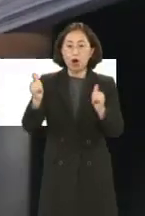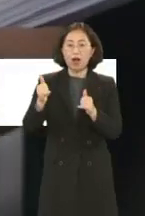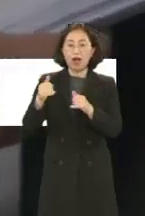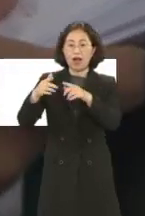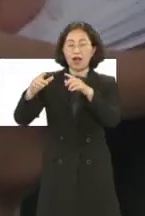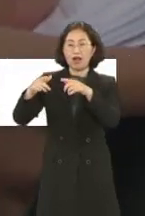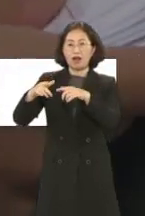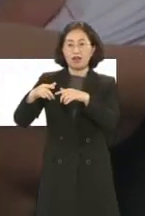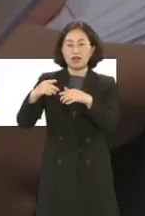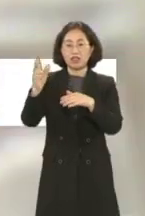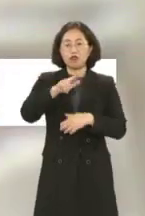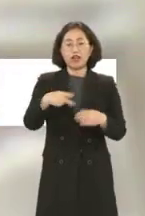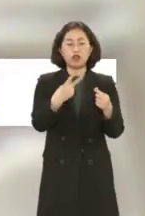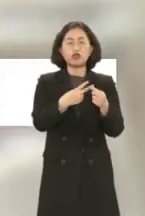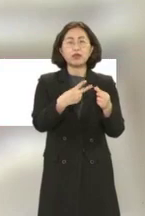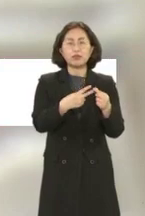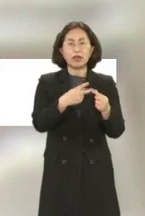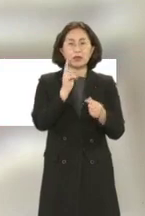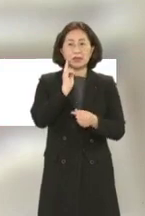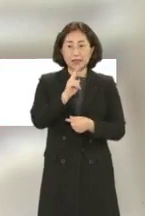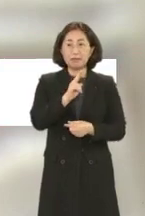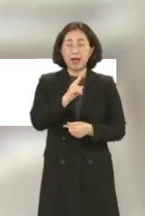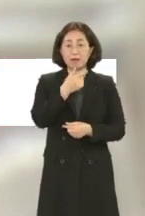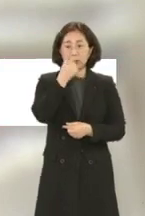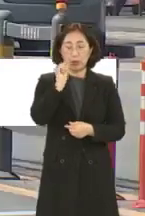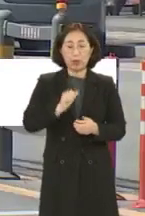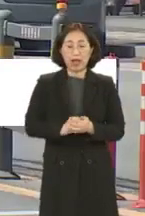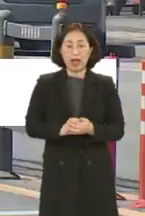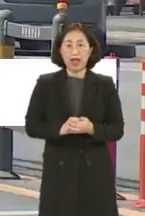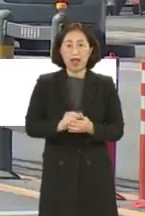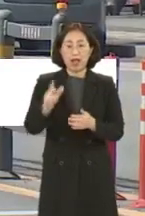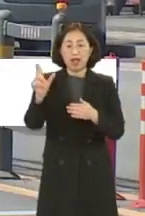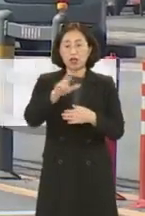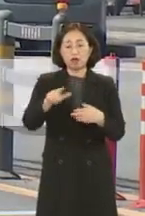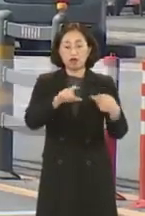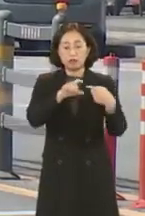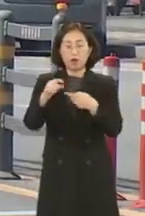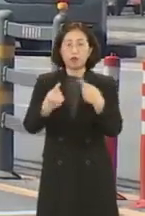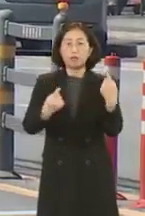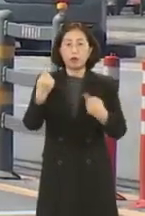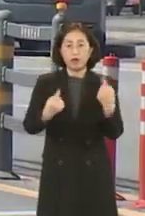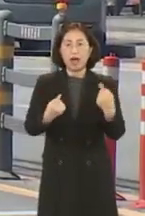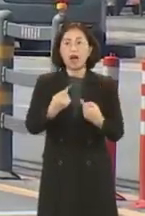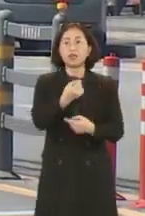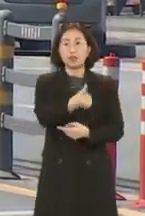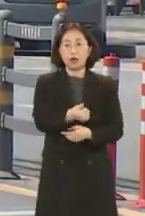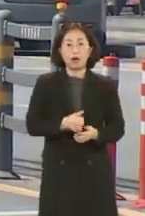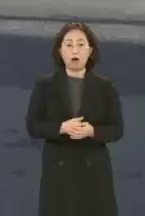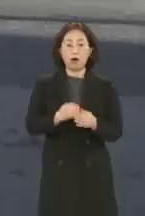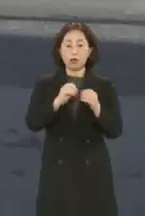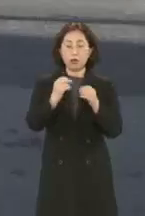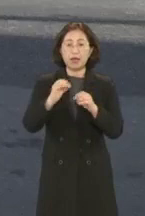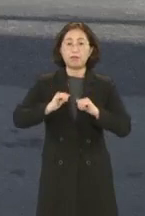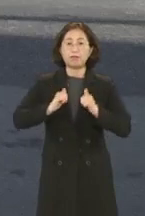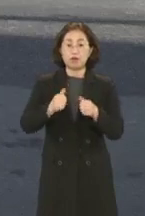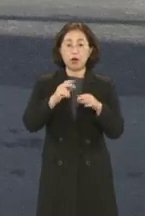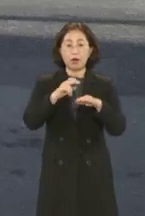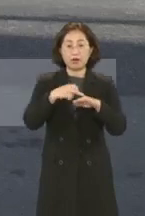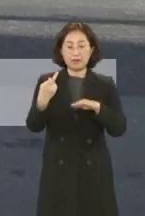번째로 적었습니다. 전국 평균 0.79명에도 크게 못 미치는 수준입니다. 특히 논산과 부여,